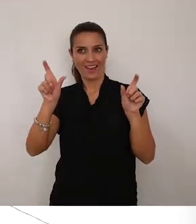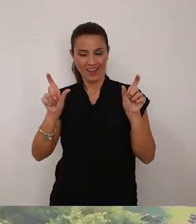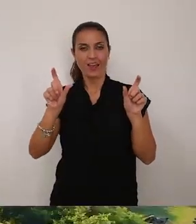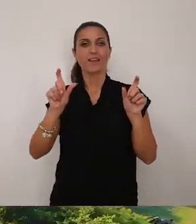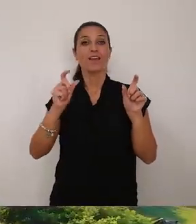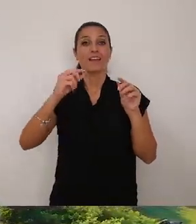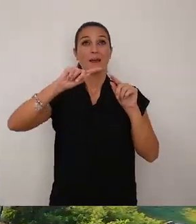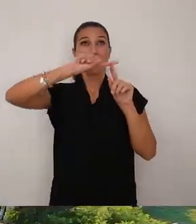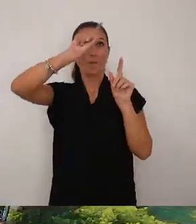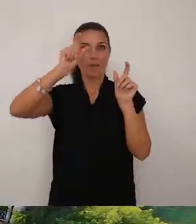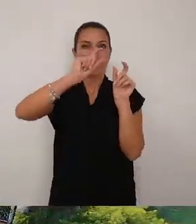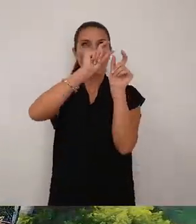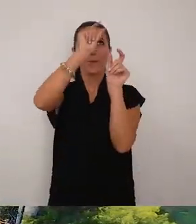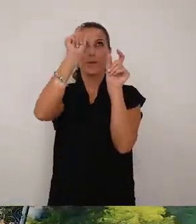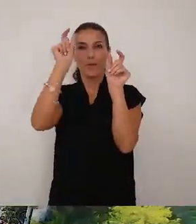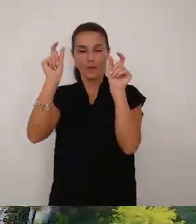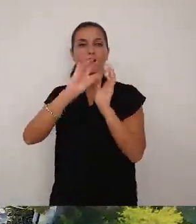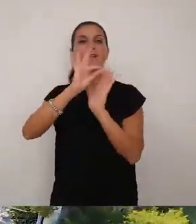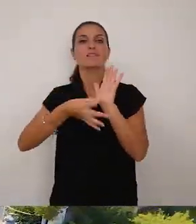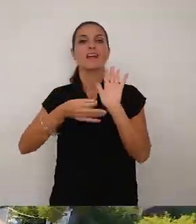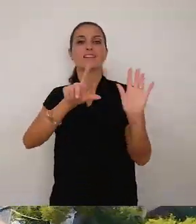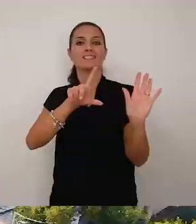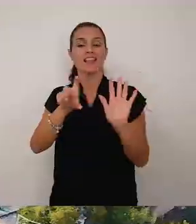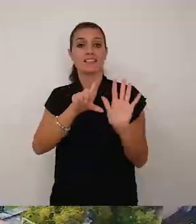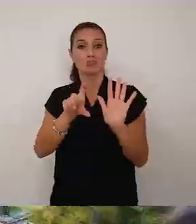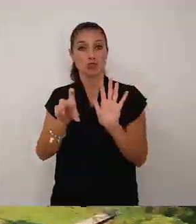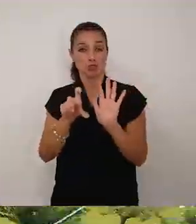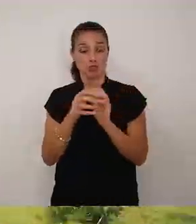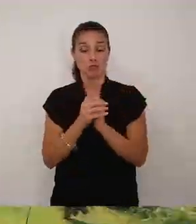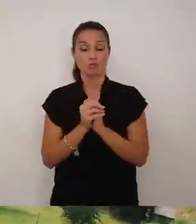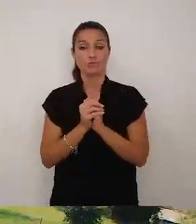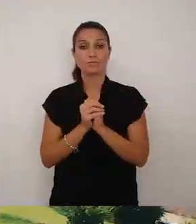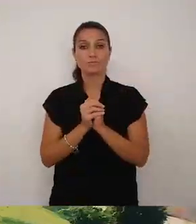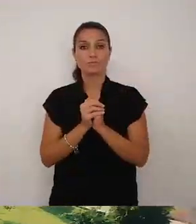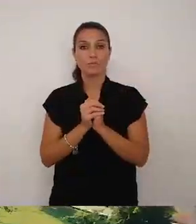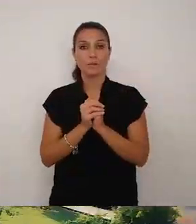dalle decorazioni in bugnato e risalente al Settecento.